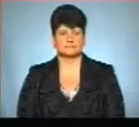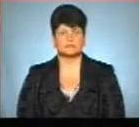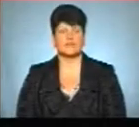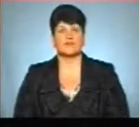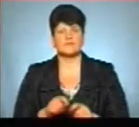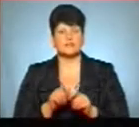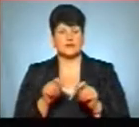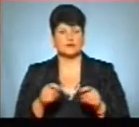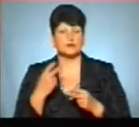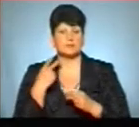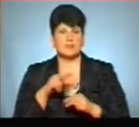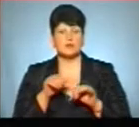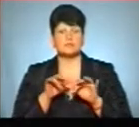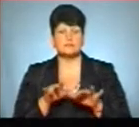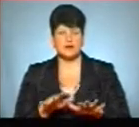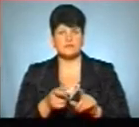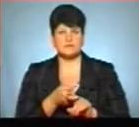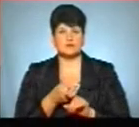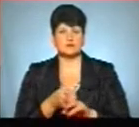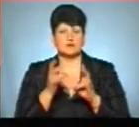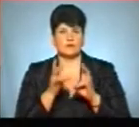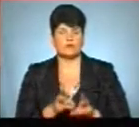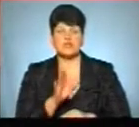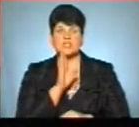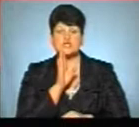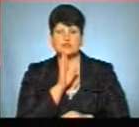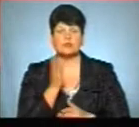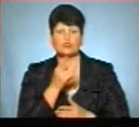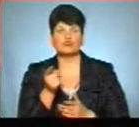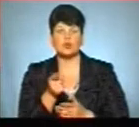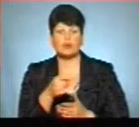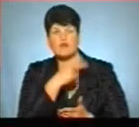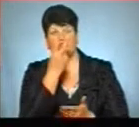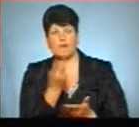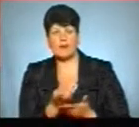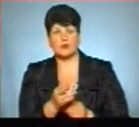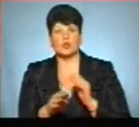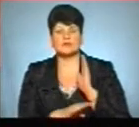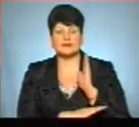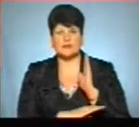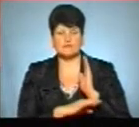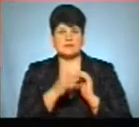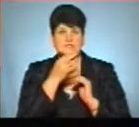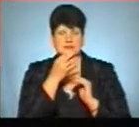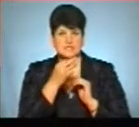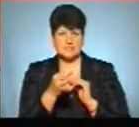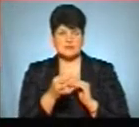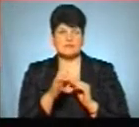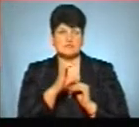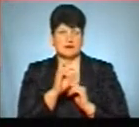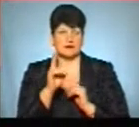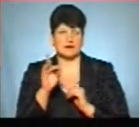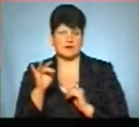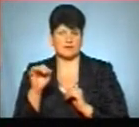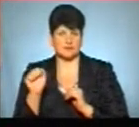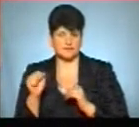Відкрито кримінальну справу через травмування жінки, на яку у Тернополі впало дерево, повідомив речник Нацполіції в області Сергій Крета. За